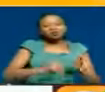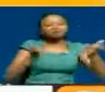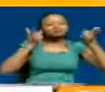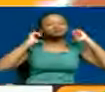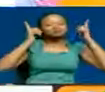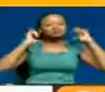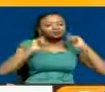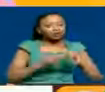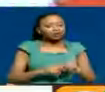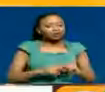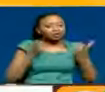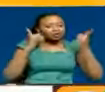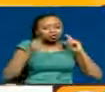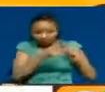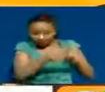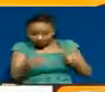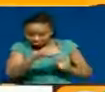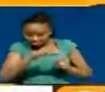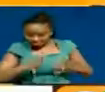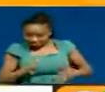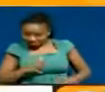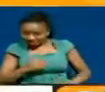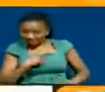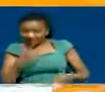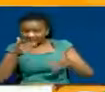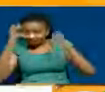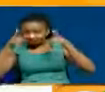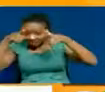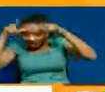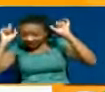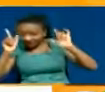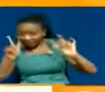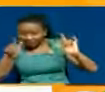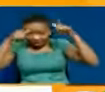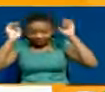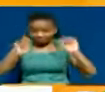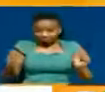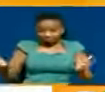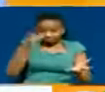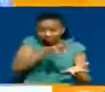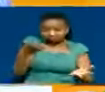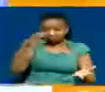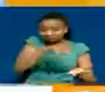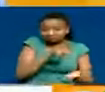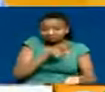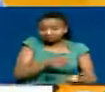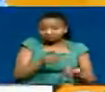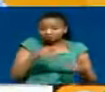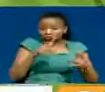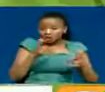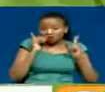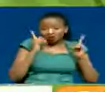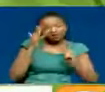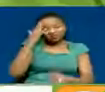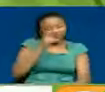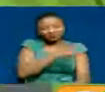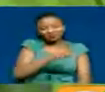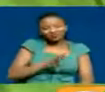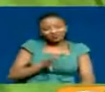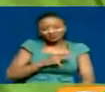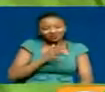hizo ng'ombe, nyinyi mko na ng'ombe za kubebwa? Hakuna. Unajua yeye ame lose network.